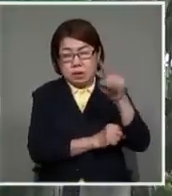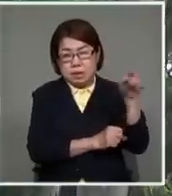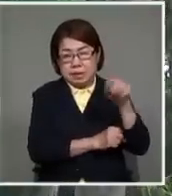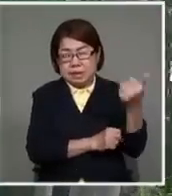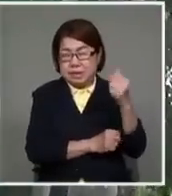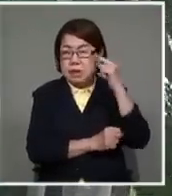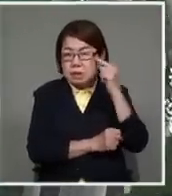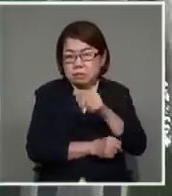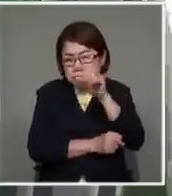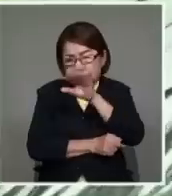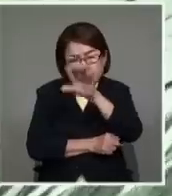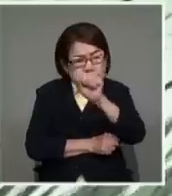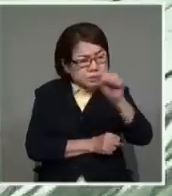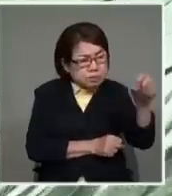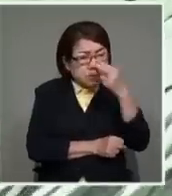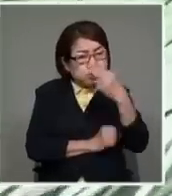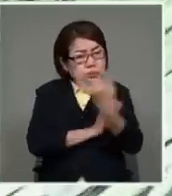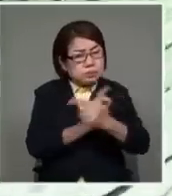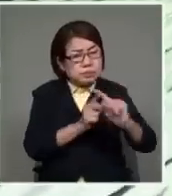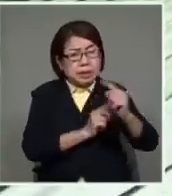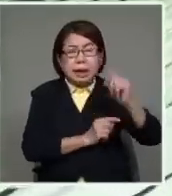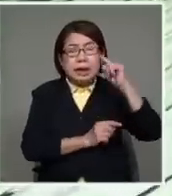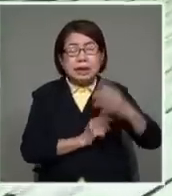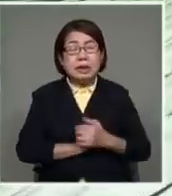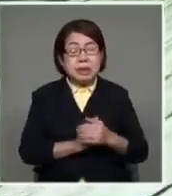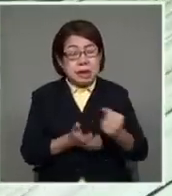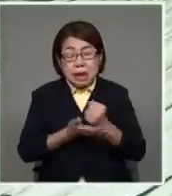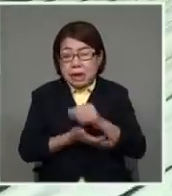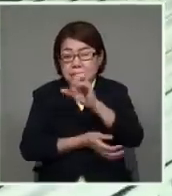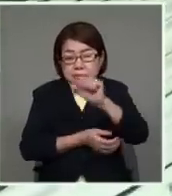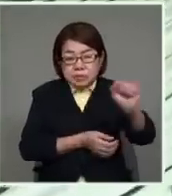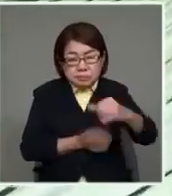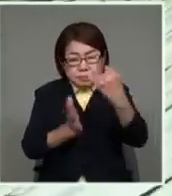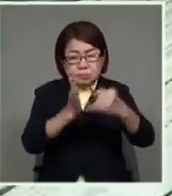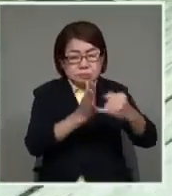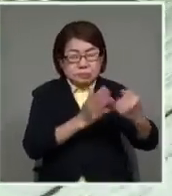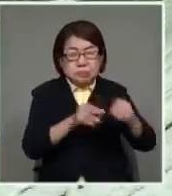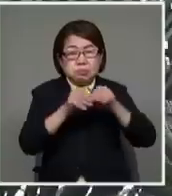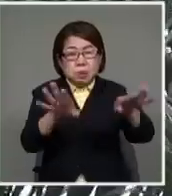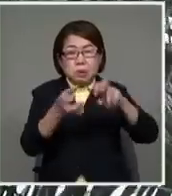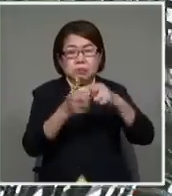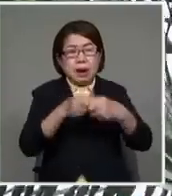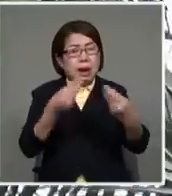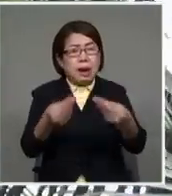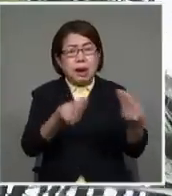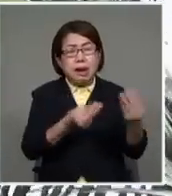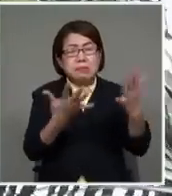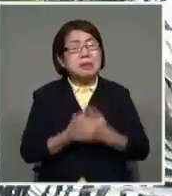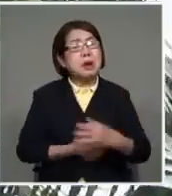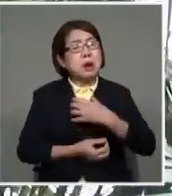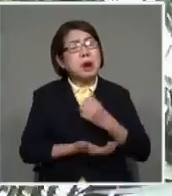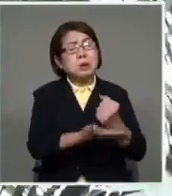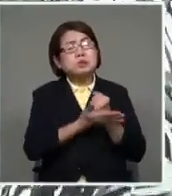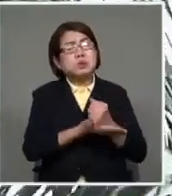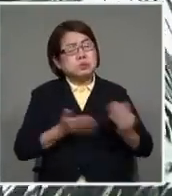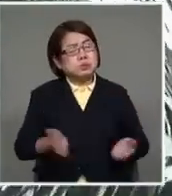ไหวแล้วไม่ได้ดูว่าการเคลื่อนไหวของตัวเองเนี่ยจะสร้างผลกระทบอะไรหรือไม่โดยหลายครั้งเนี่ยเคลื่อนไหวแบบต้องการทุนสนับสนุ